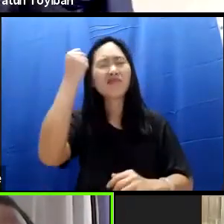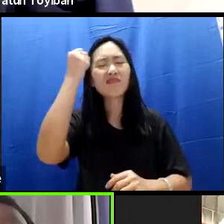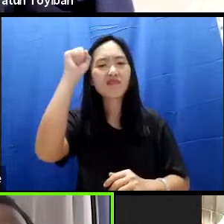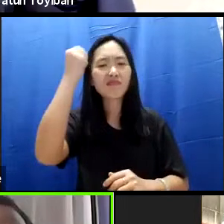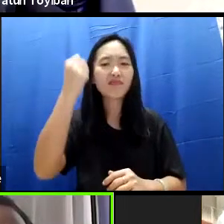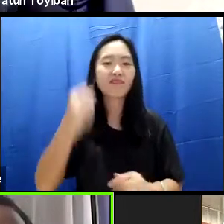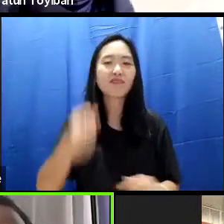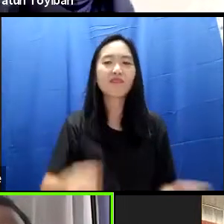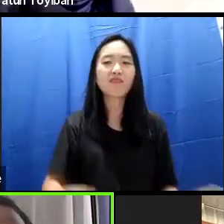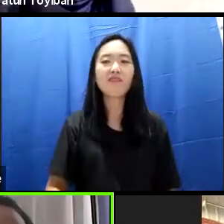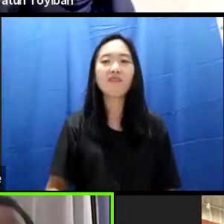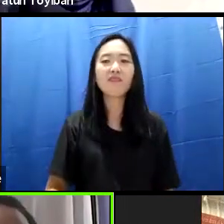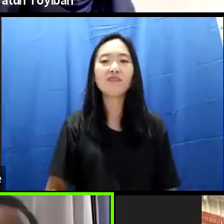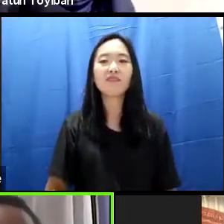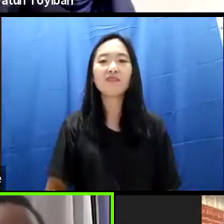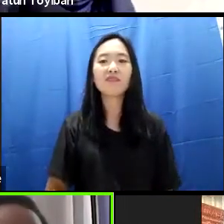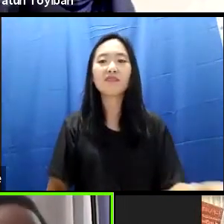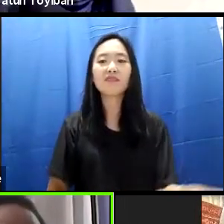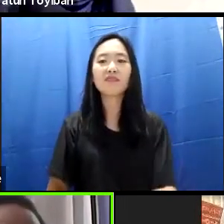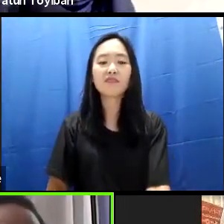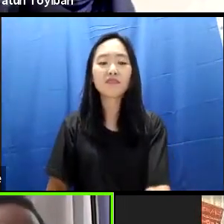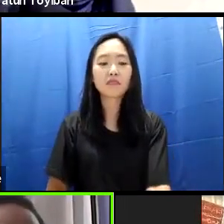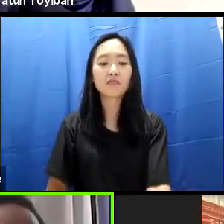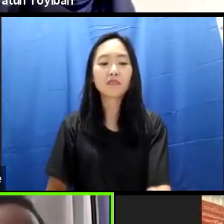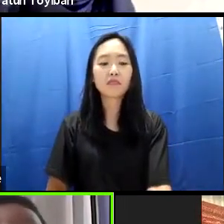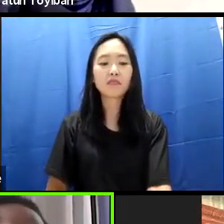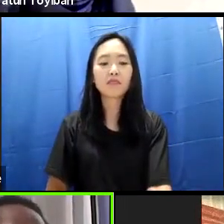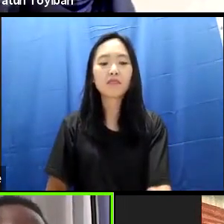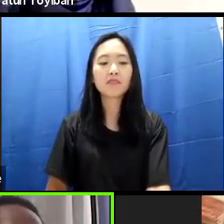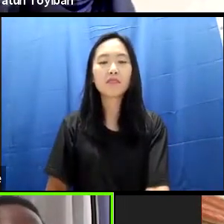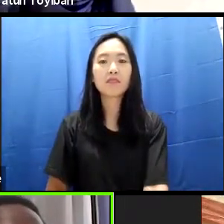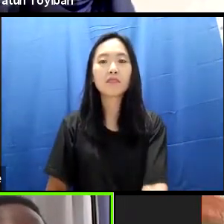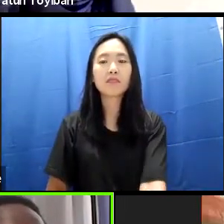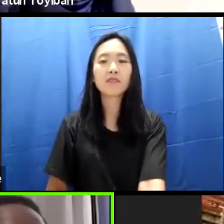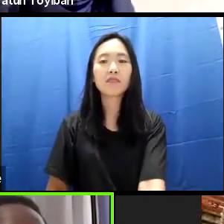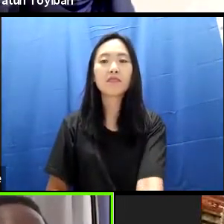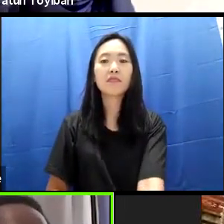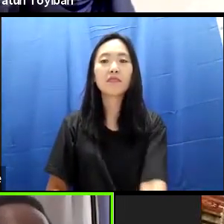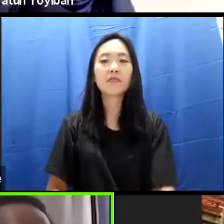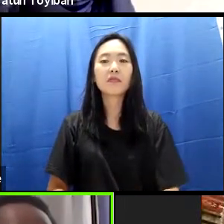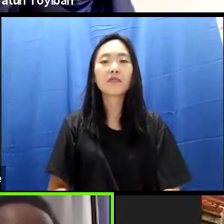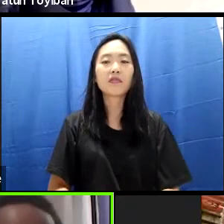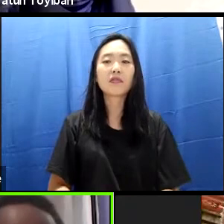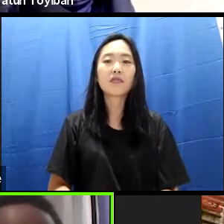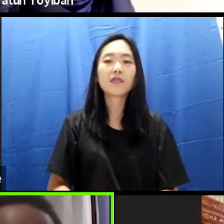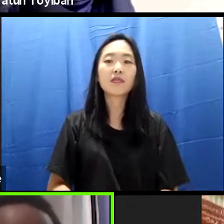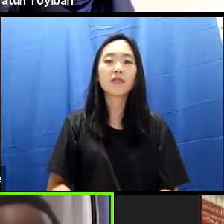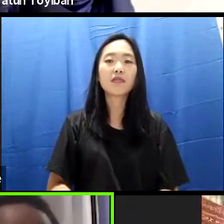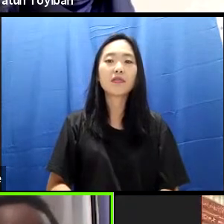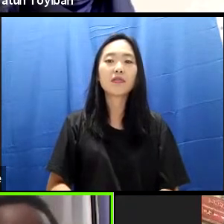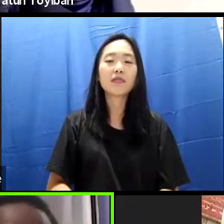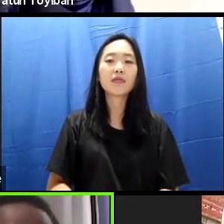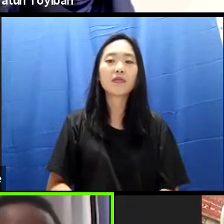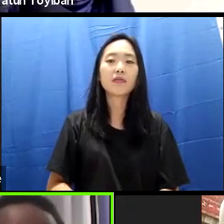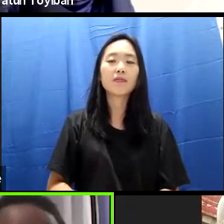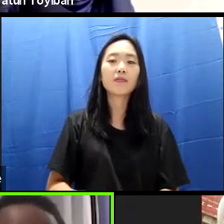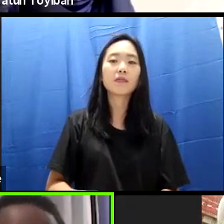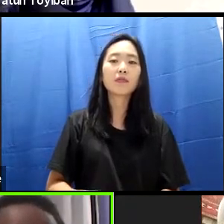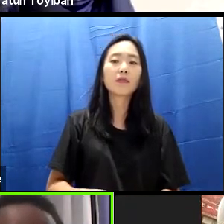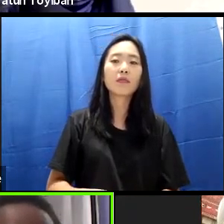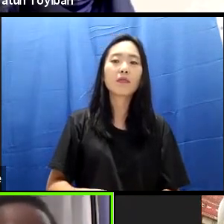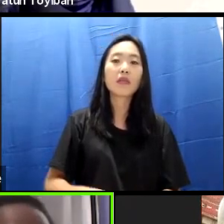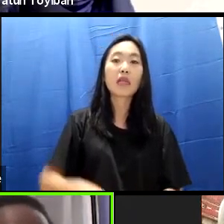karena memang situasi yang tidak safe terhadap perempuan, misalnya akan berpotensi mengalami kekerasan seksual di luar kalau